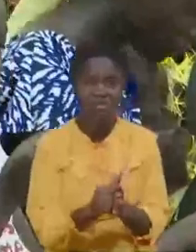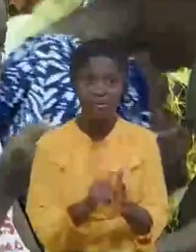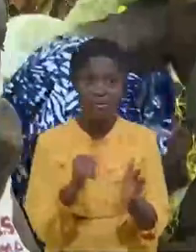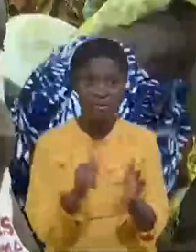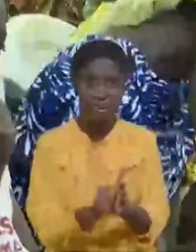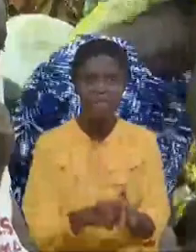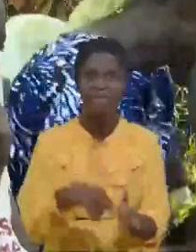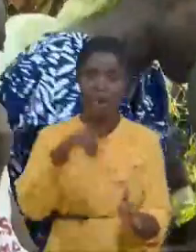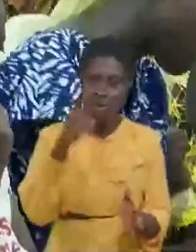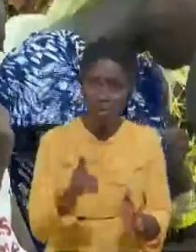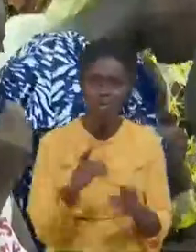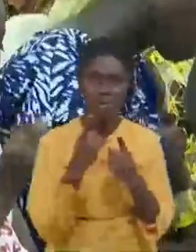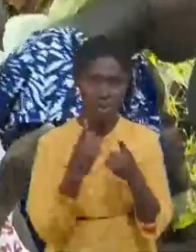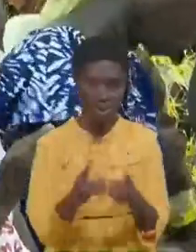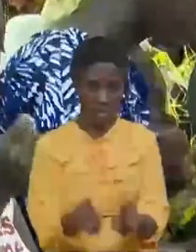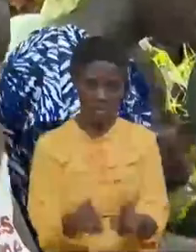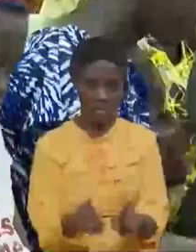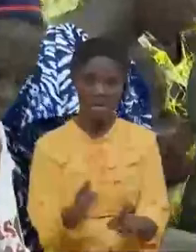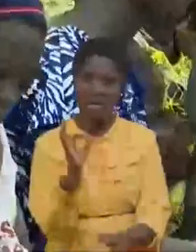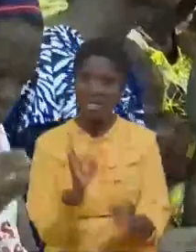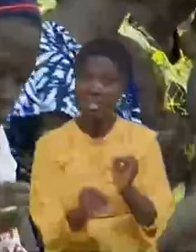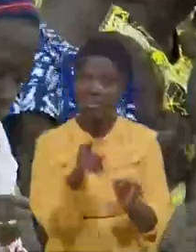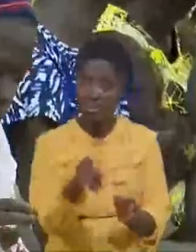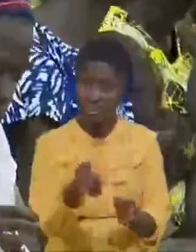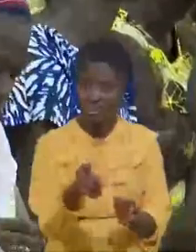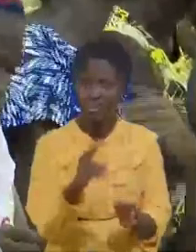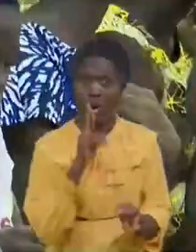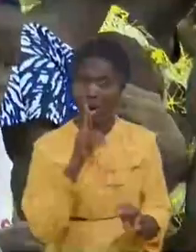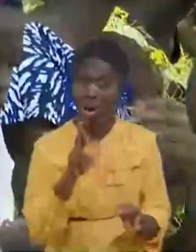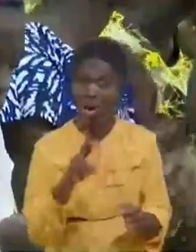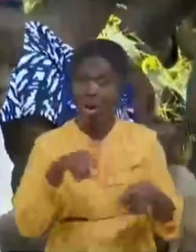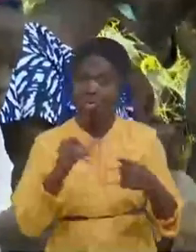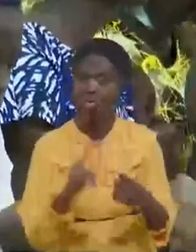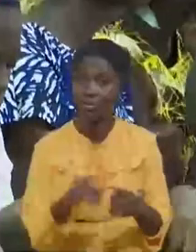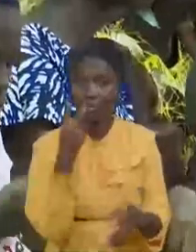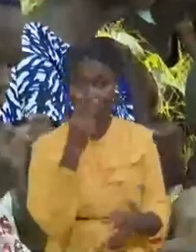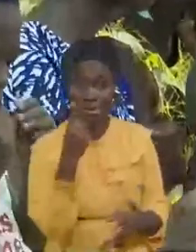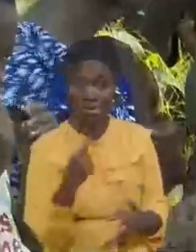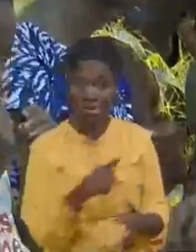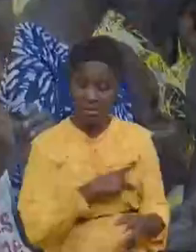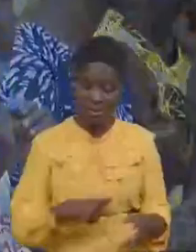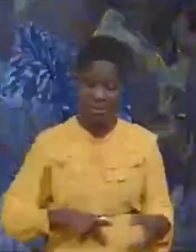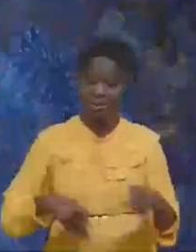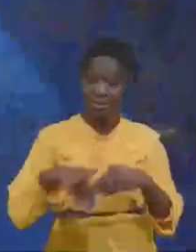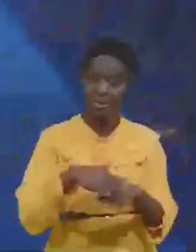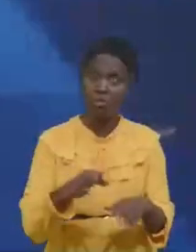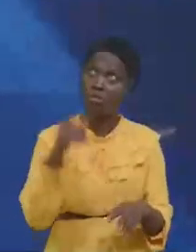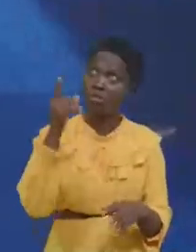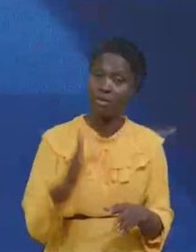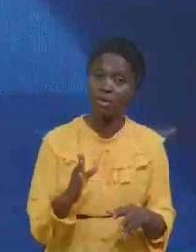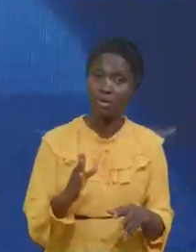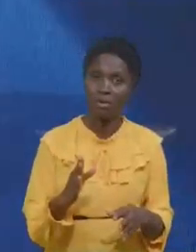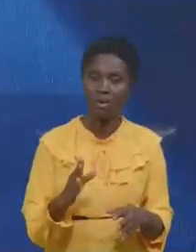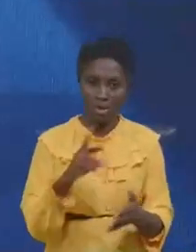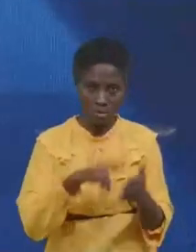alors cela doit se produire. Si tu vas voir le royaume de Dieu, voyons le verset